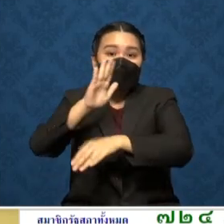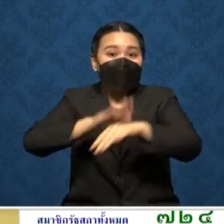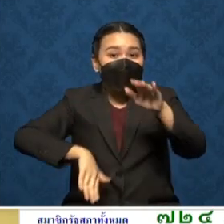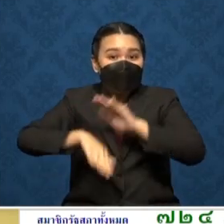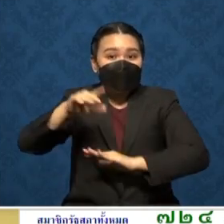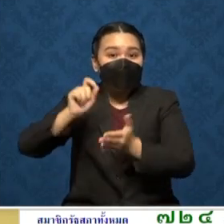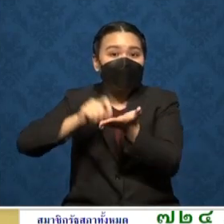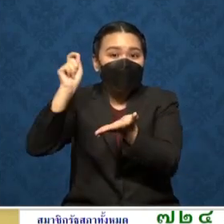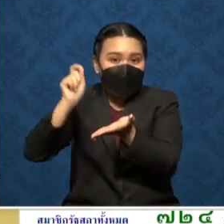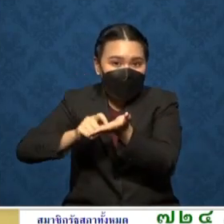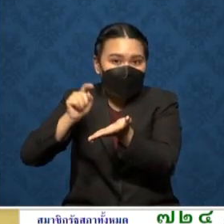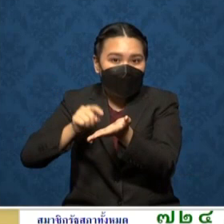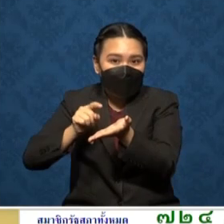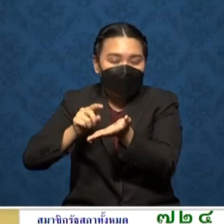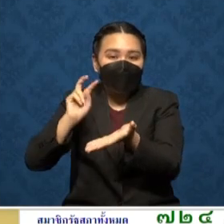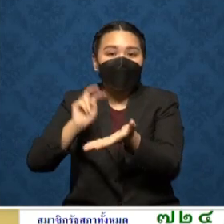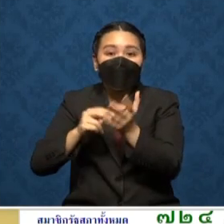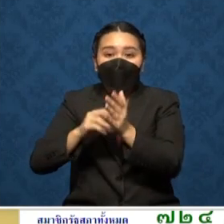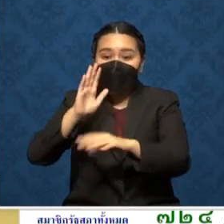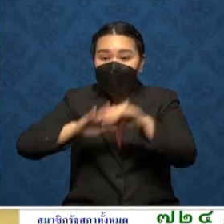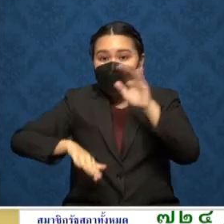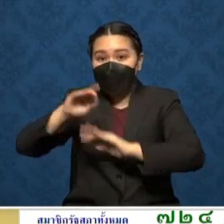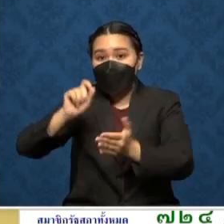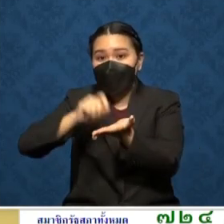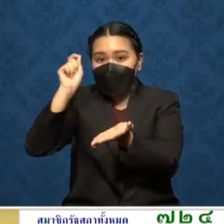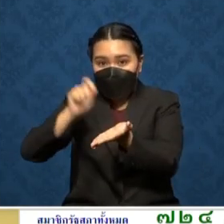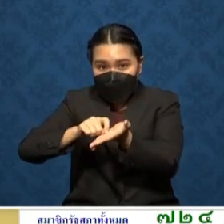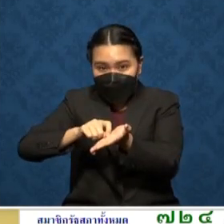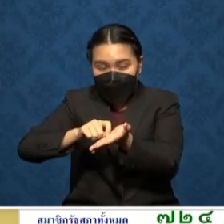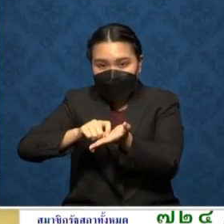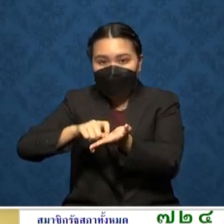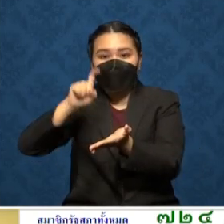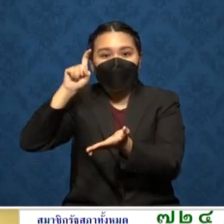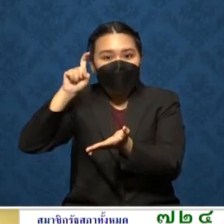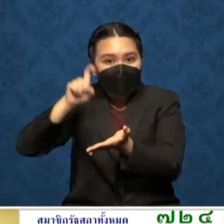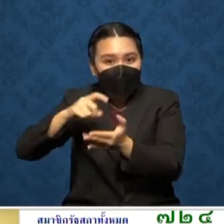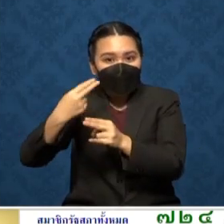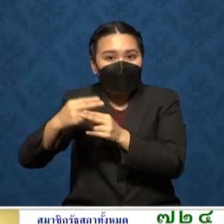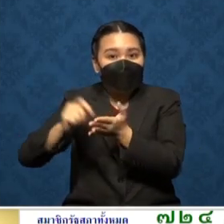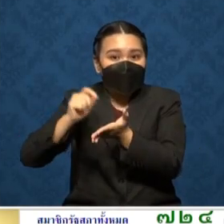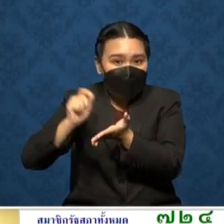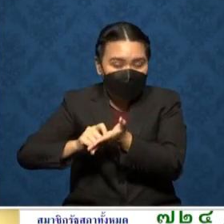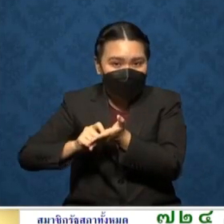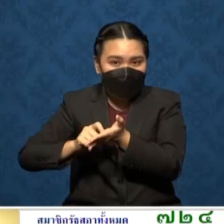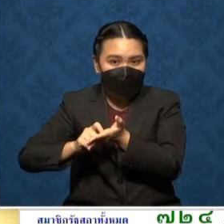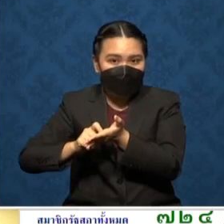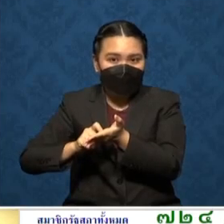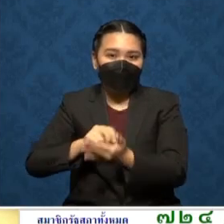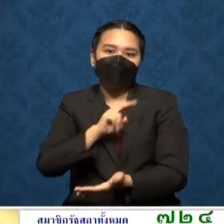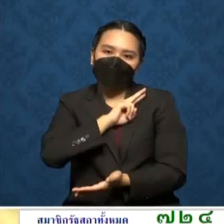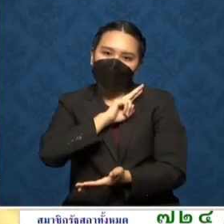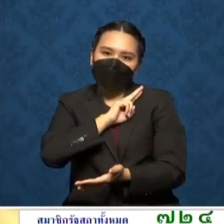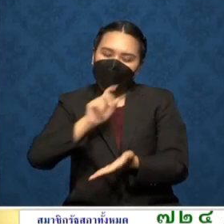ก็เกิดการตีความว่าการลงลายมือชื่อนั้นจะต้องลงชื่อหรือเซ็นชื่อด้วยตัวเ